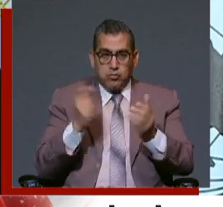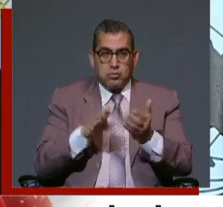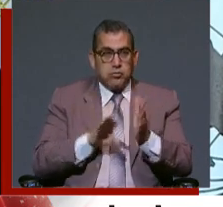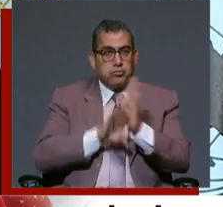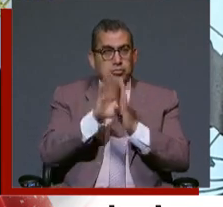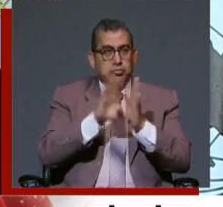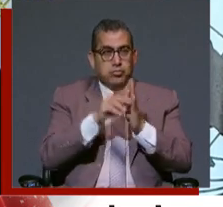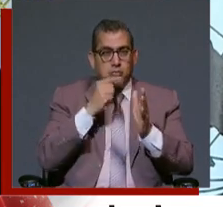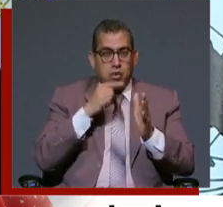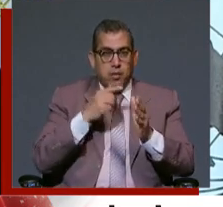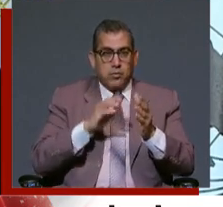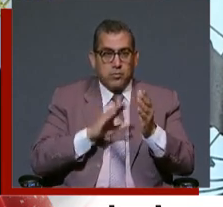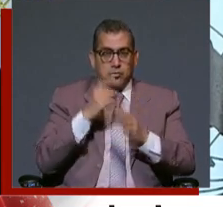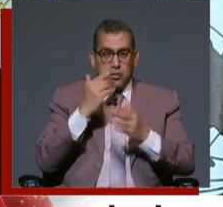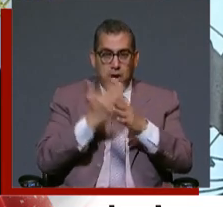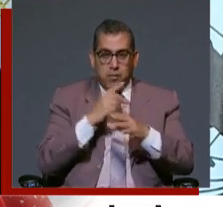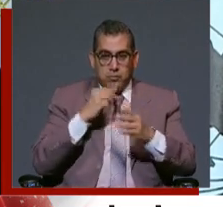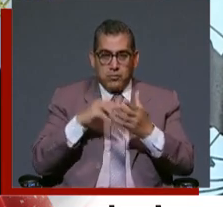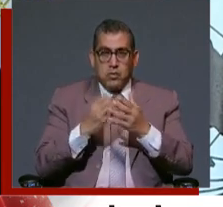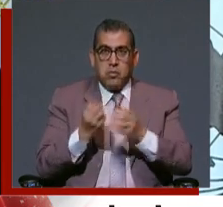الاقتصادي وتزايد النزاعات